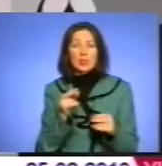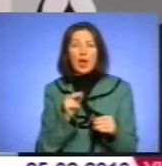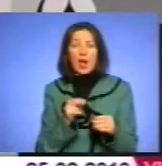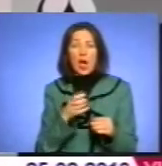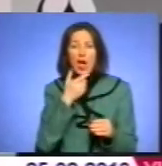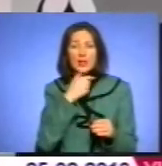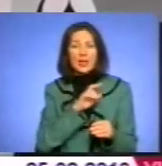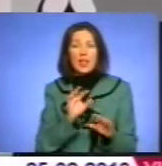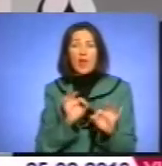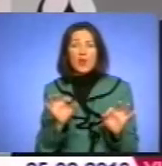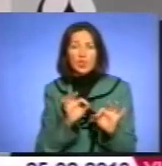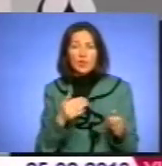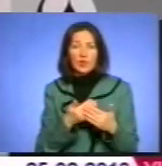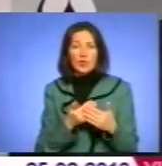нас